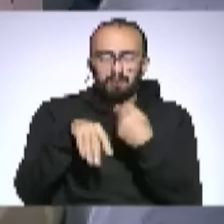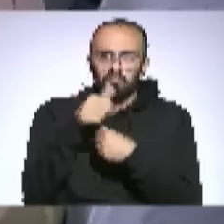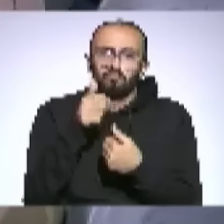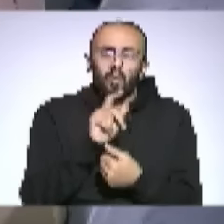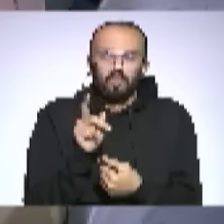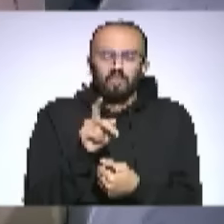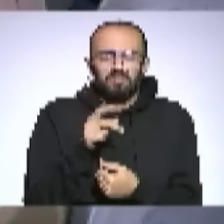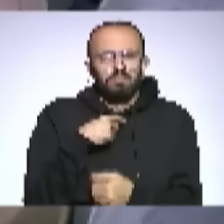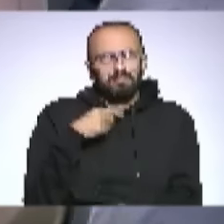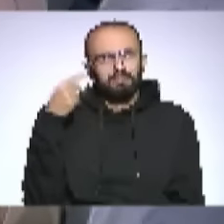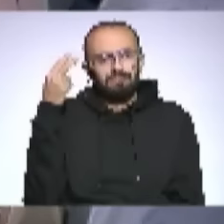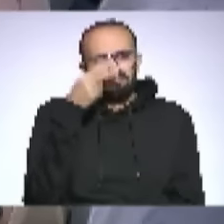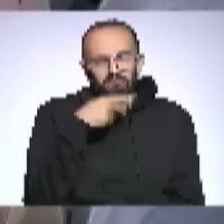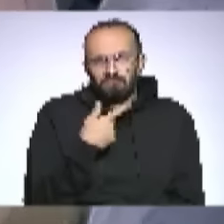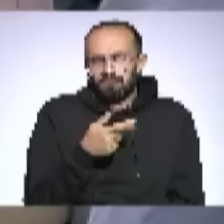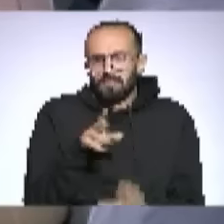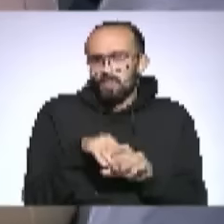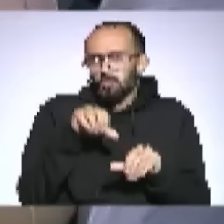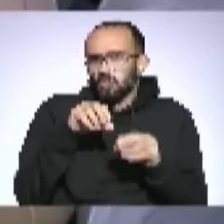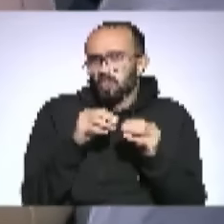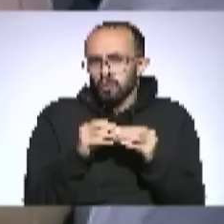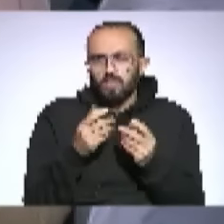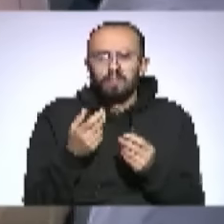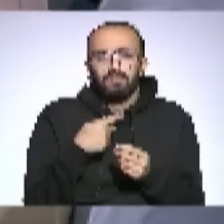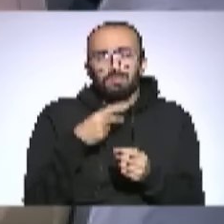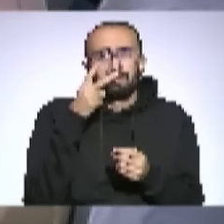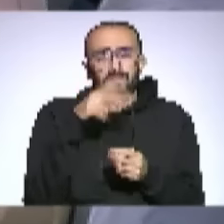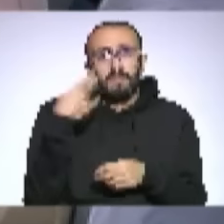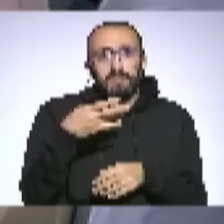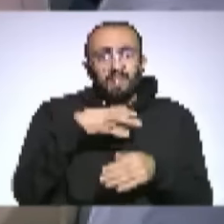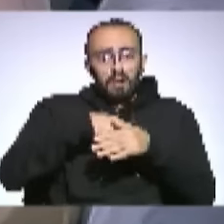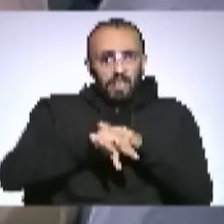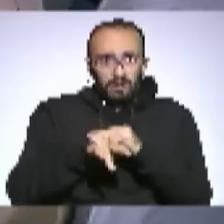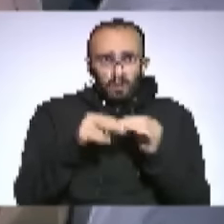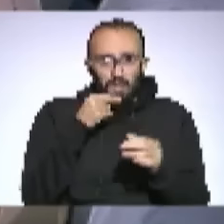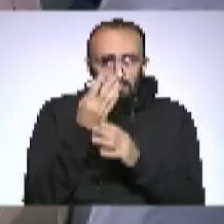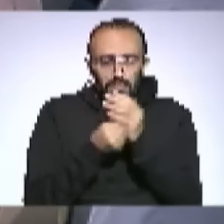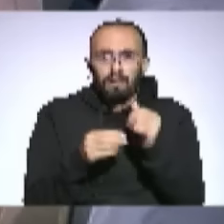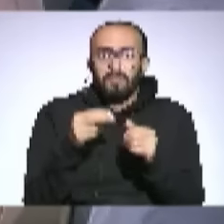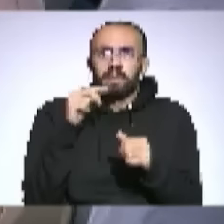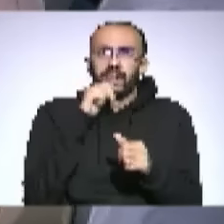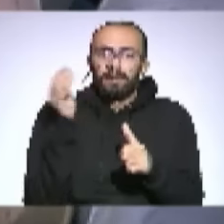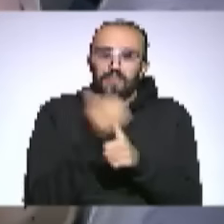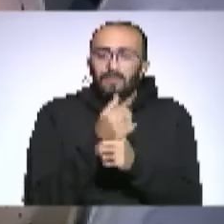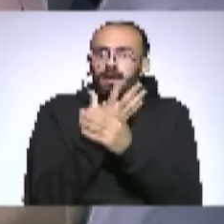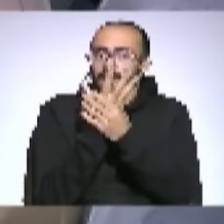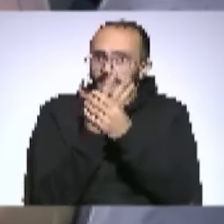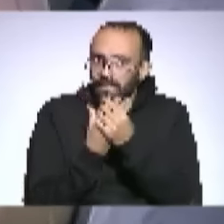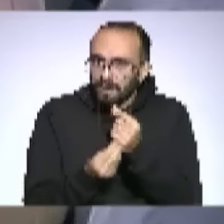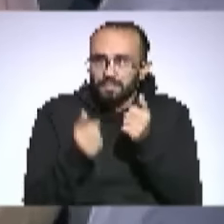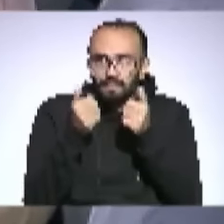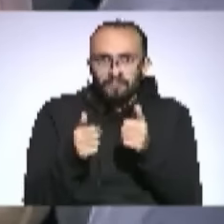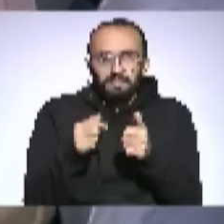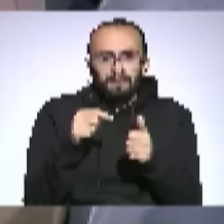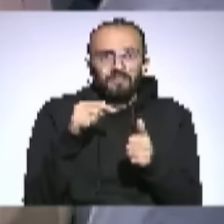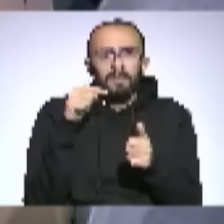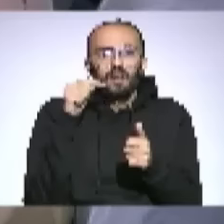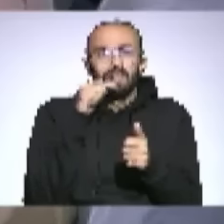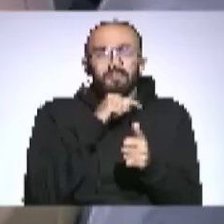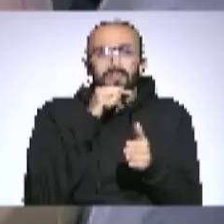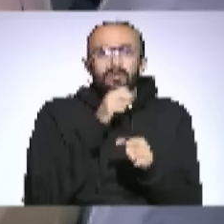تخيلت انه بيعمل حاجات مش كويسه يعني بتقول لي هو بعد ما اتجوز بشويه ومراته خلفت قعدها من الشغل وبيدلع